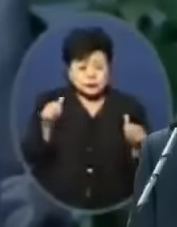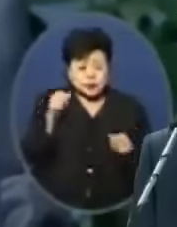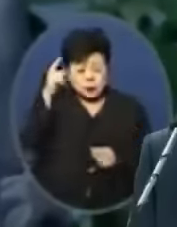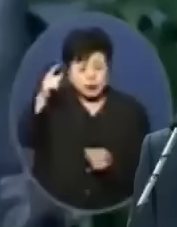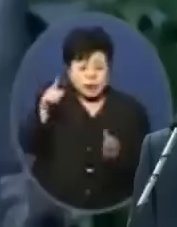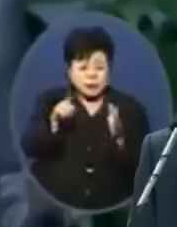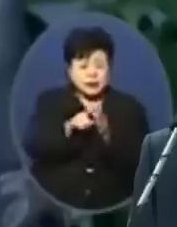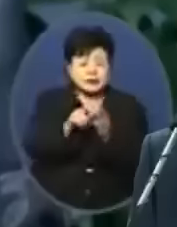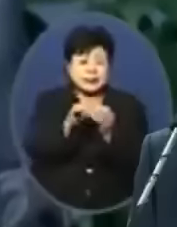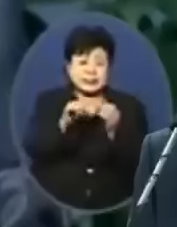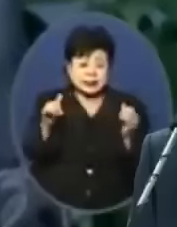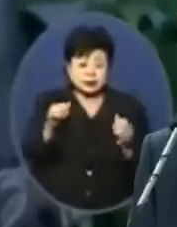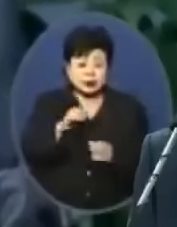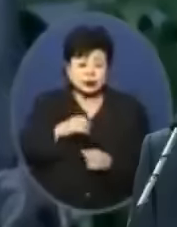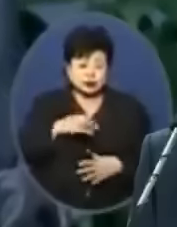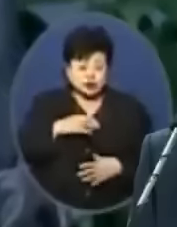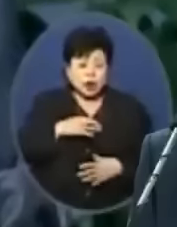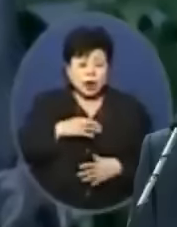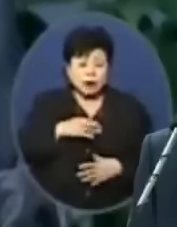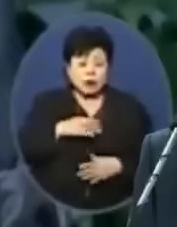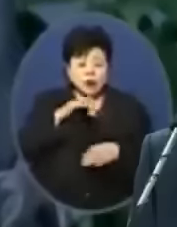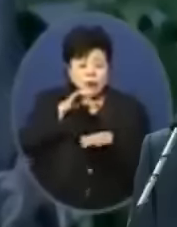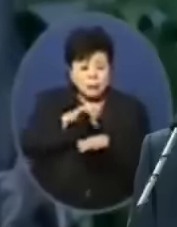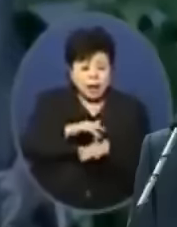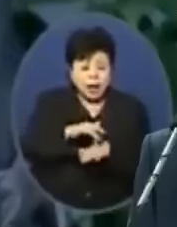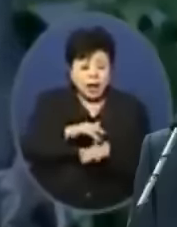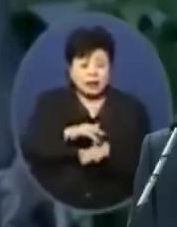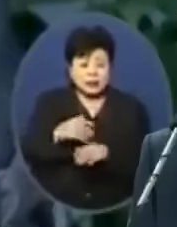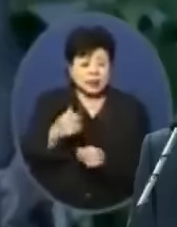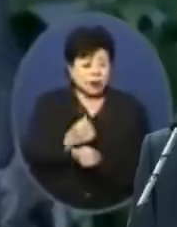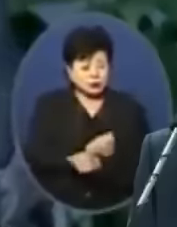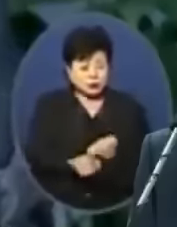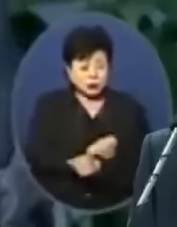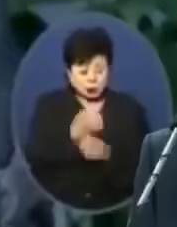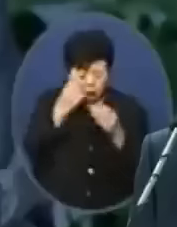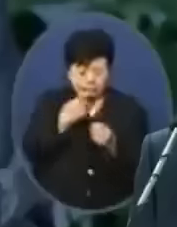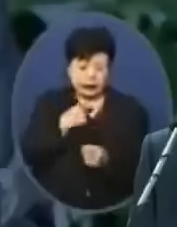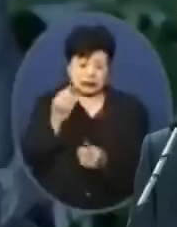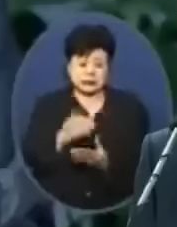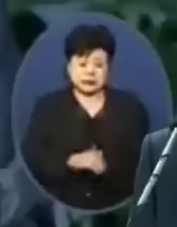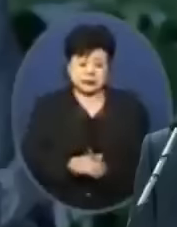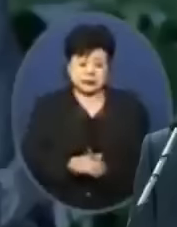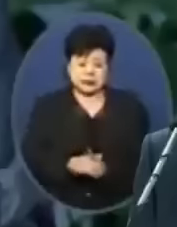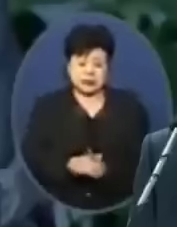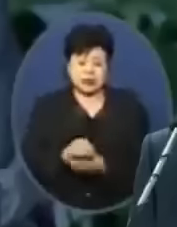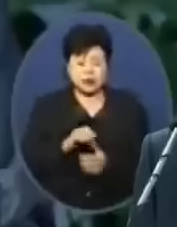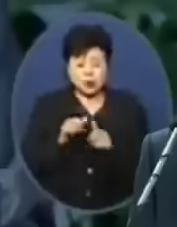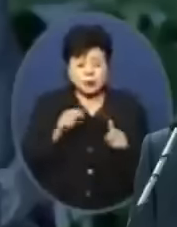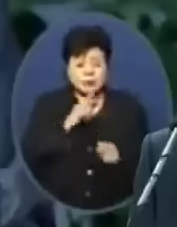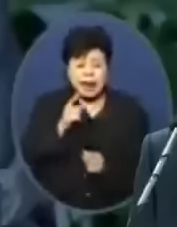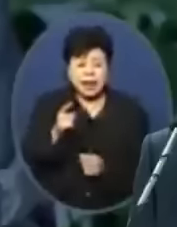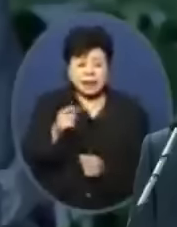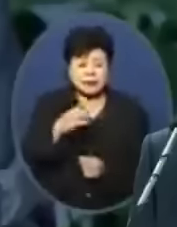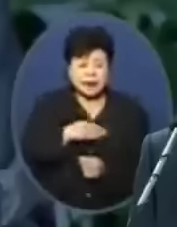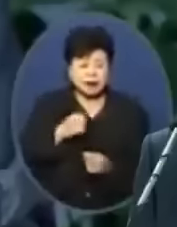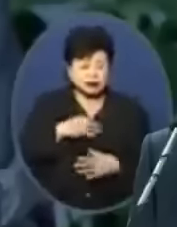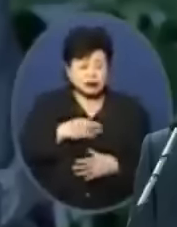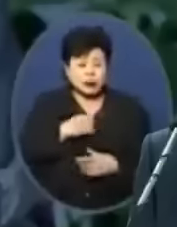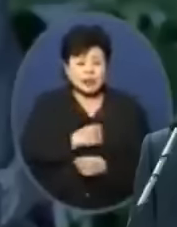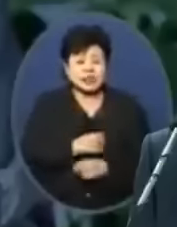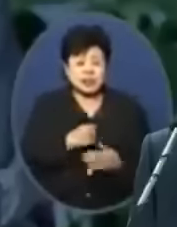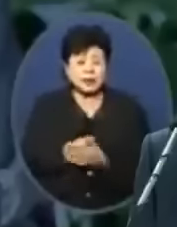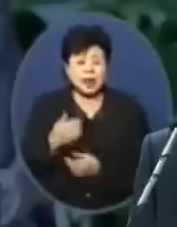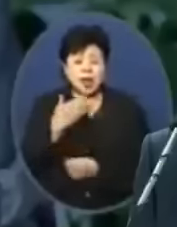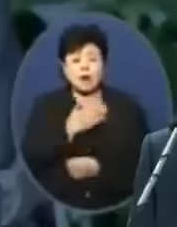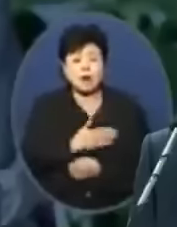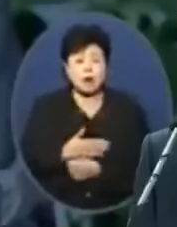위대한 신앙인도 두려워함으로 마귀에게 엄청나게 고난당했습니다. 욥이 말하기를 내 두려워하는 것이 내